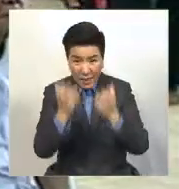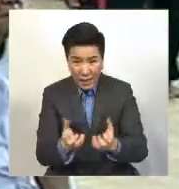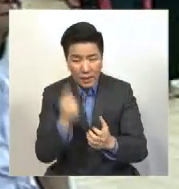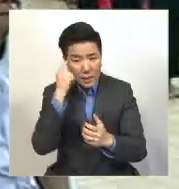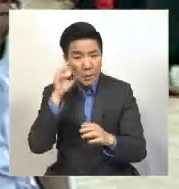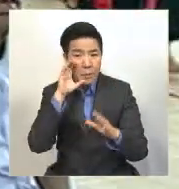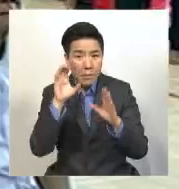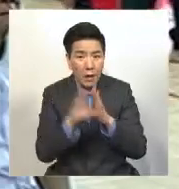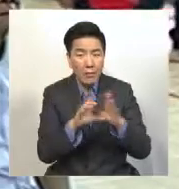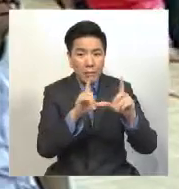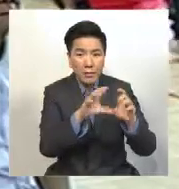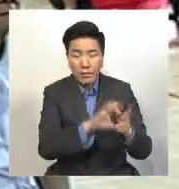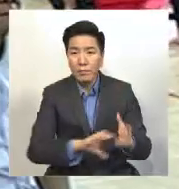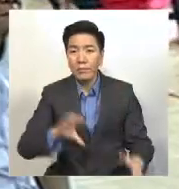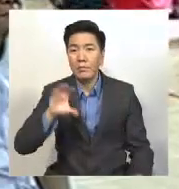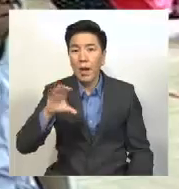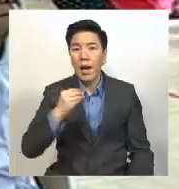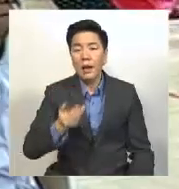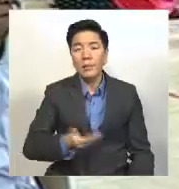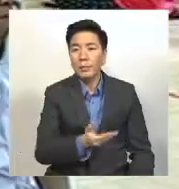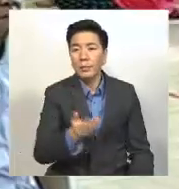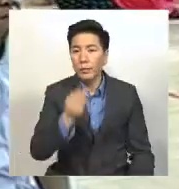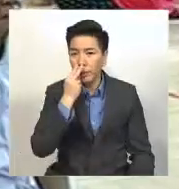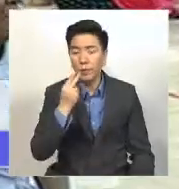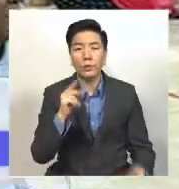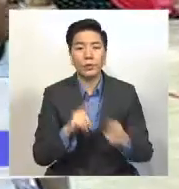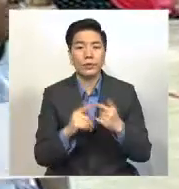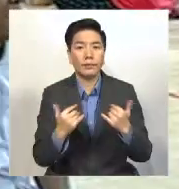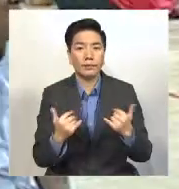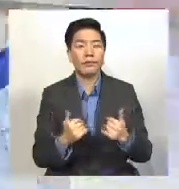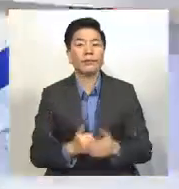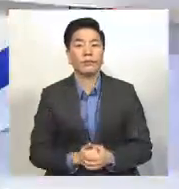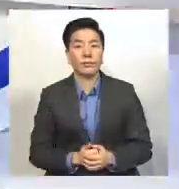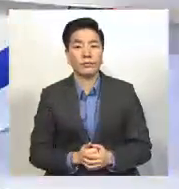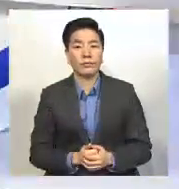จะนำภาพบรรยากาศนั้นมารายงานให้ทราบต่อไปครับคุณปวีณาคุณสุพนันท์ครับ